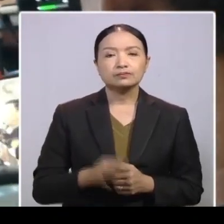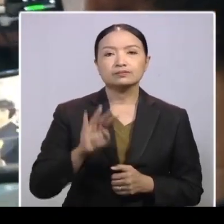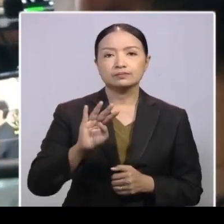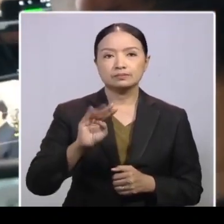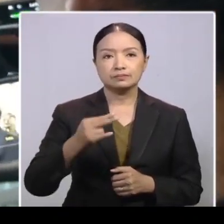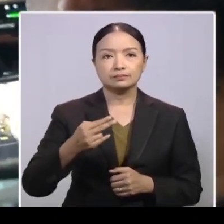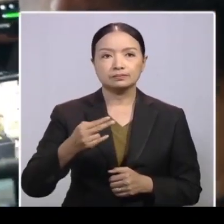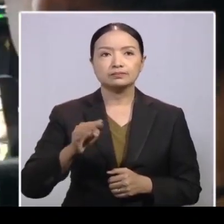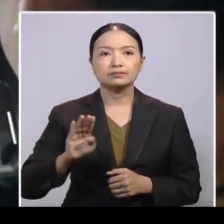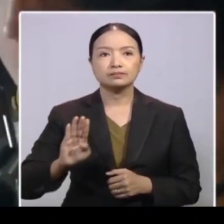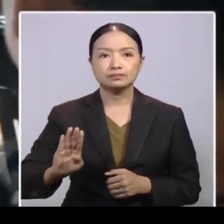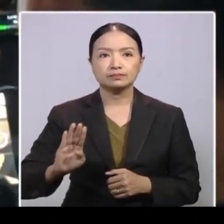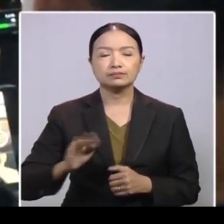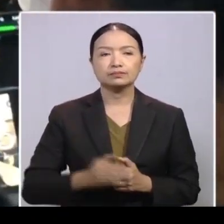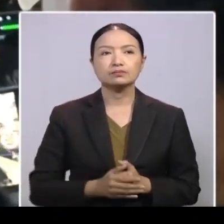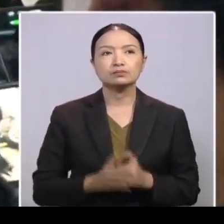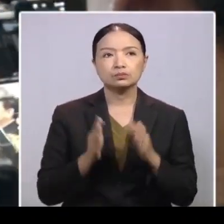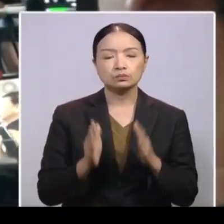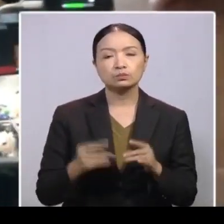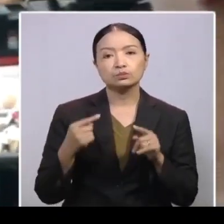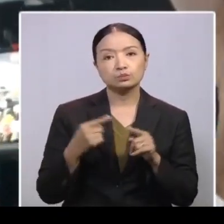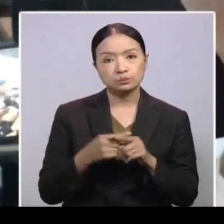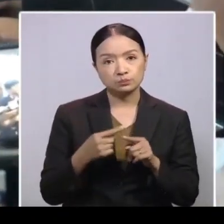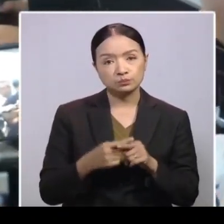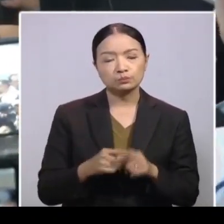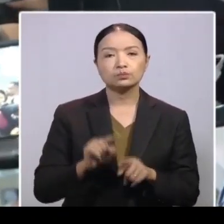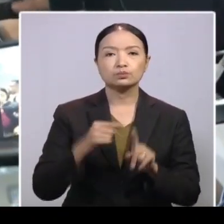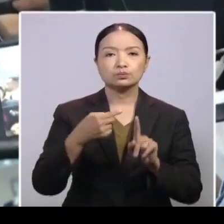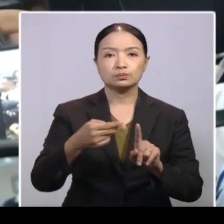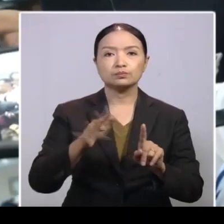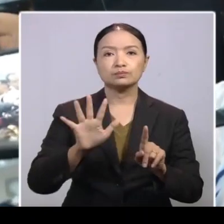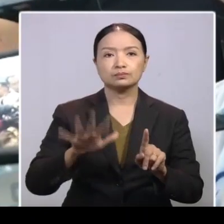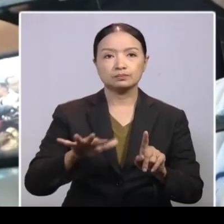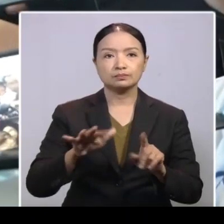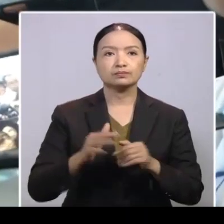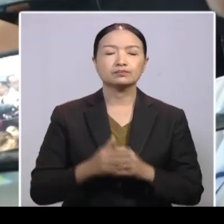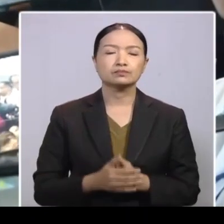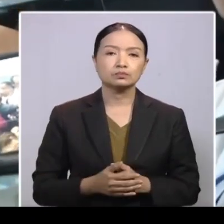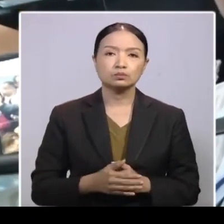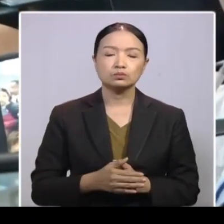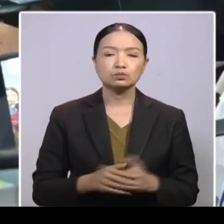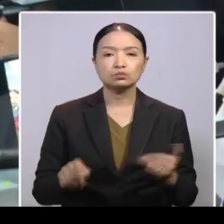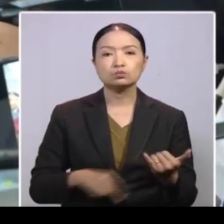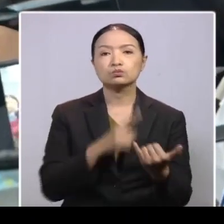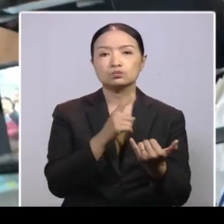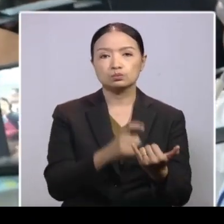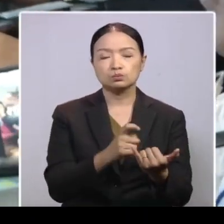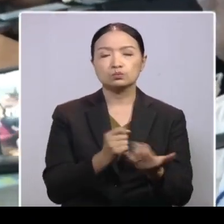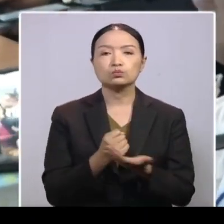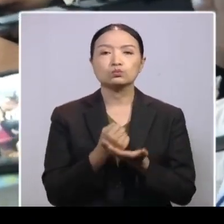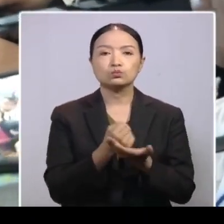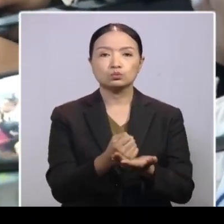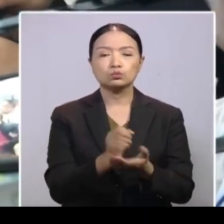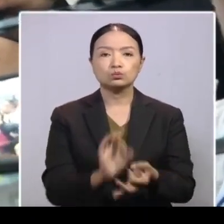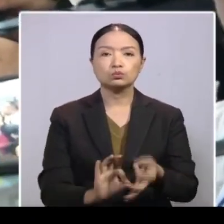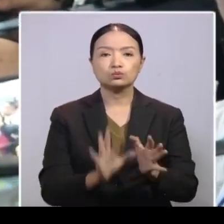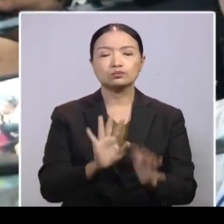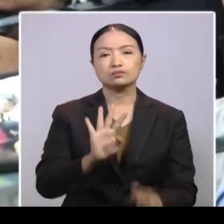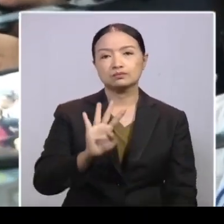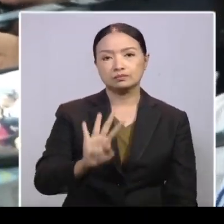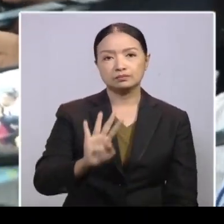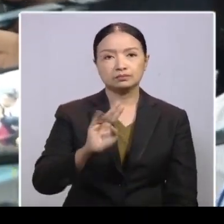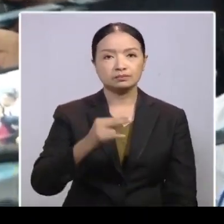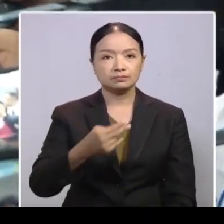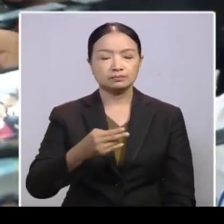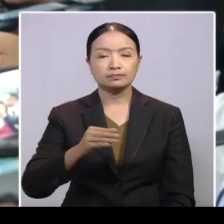บาทนะครับสำหรับคนที่มาได้รับบาดเจ็บก็ 15,000 บาทส่วนค่าทำศพก็ 40,000 บาทนะ